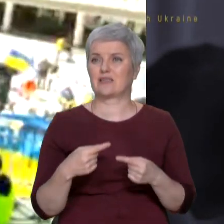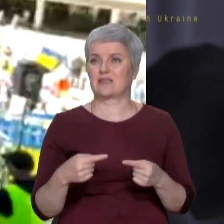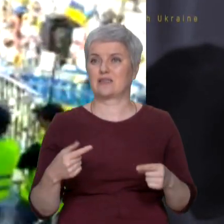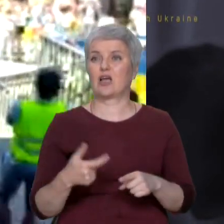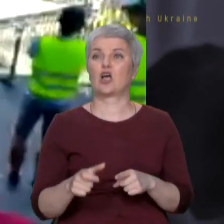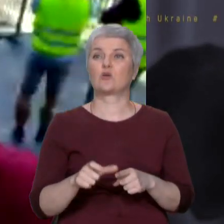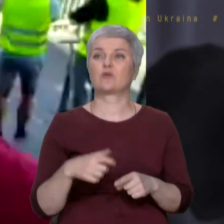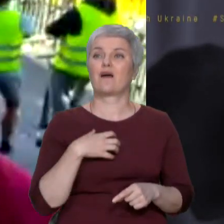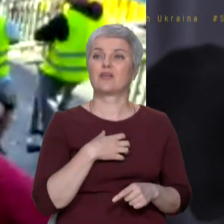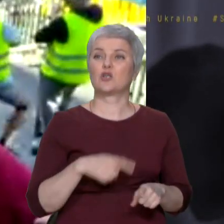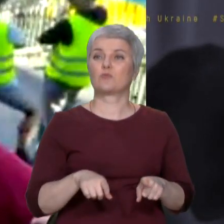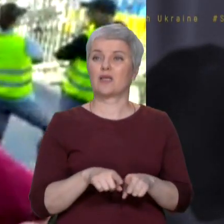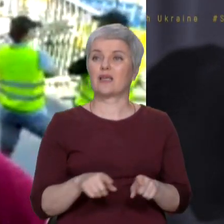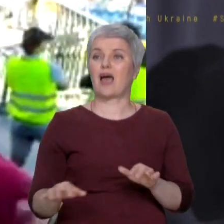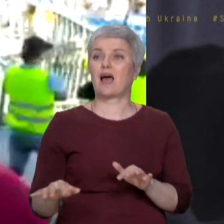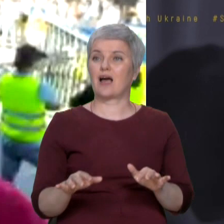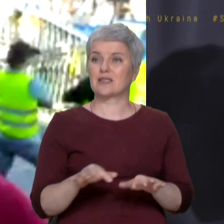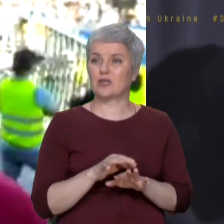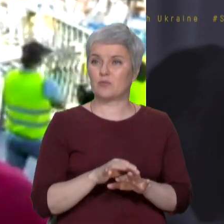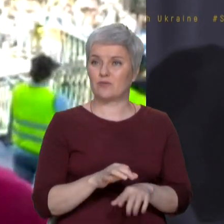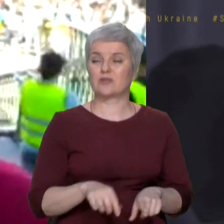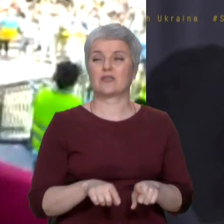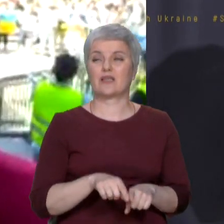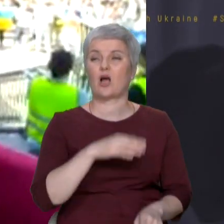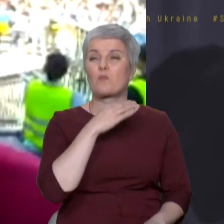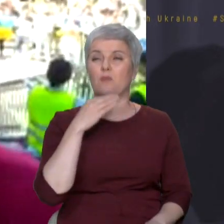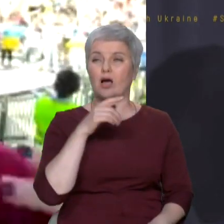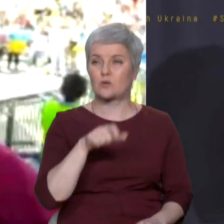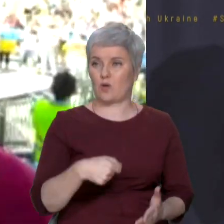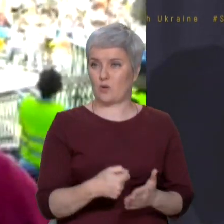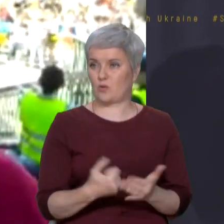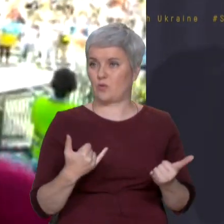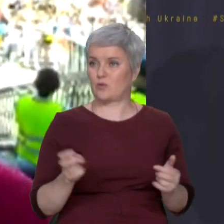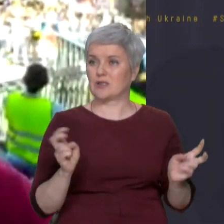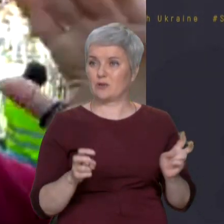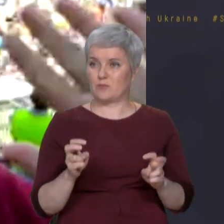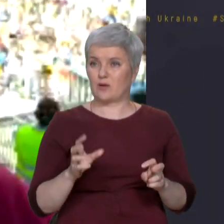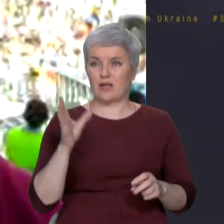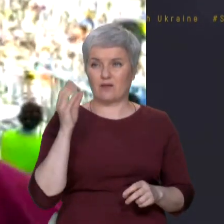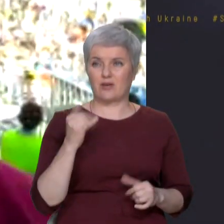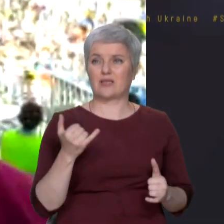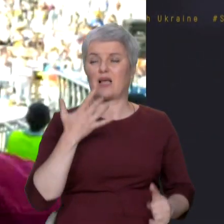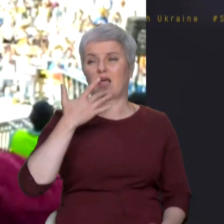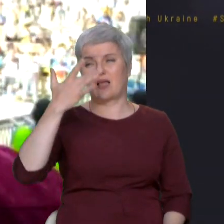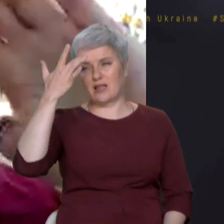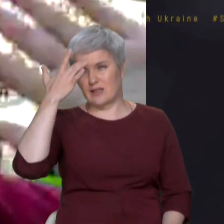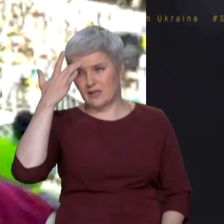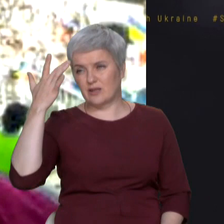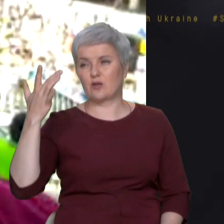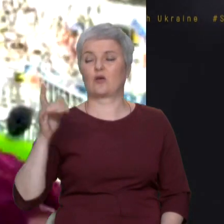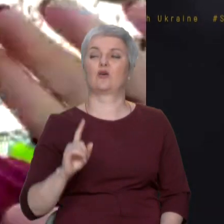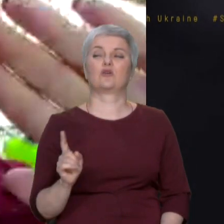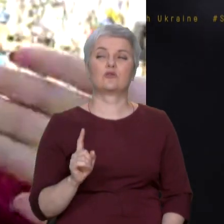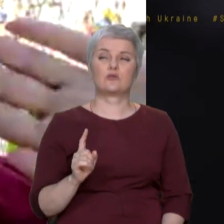важливо, що такі акції проводяться і що так багато людей досі приходить. Зважаючи на те, що зараз літо, незважаючи на те,